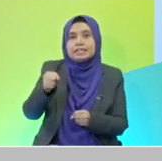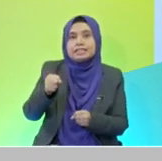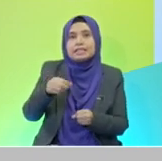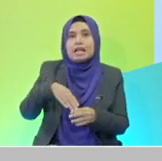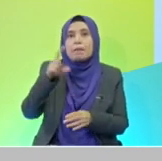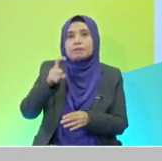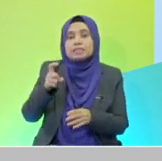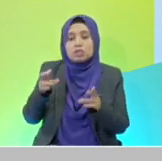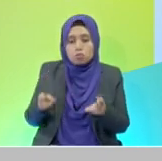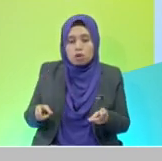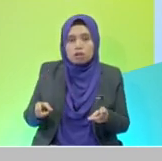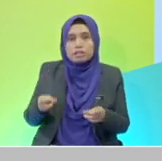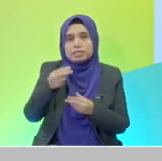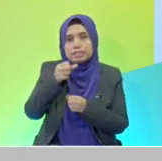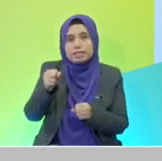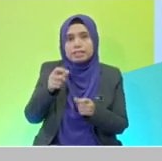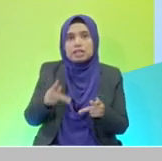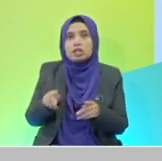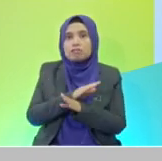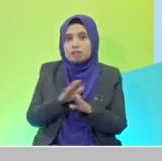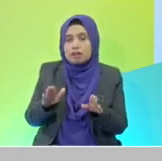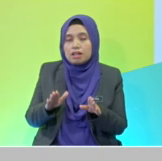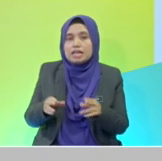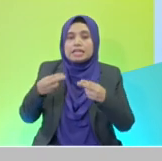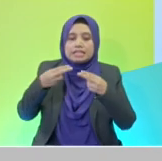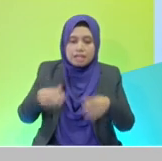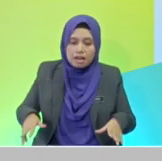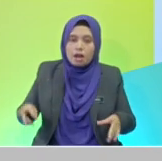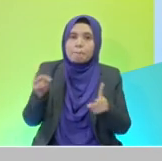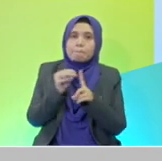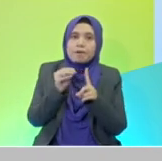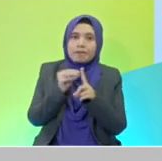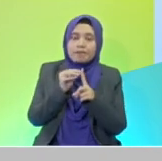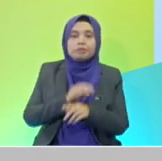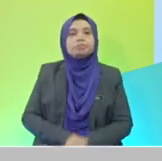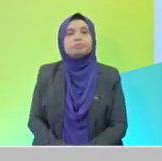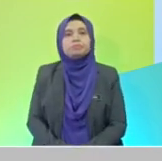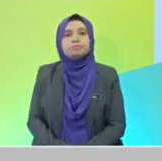ruang yang disediakan Oke kalau tok murid akan kehilangan markah seterusnya